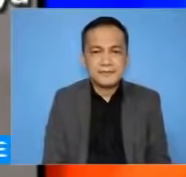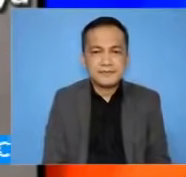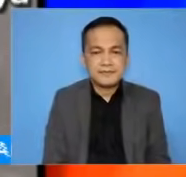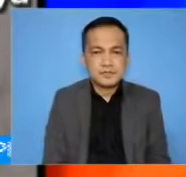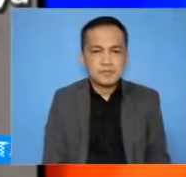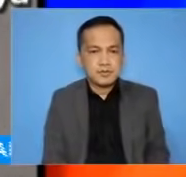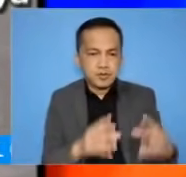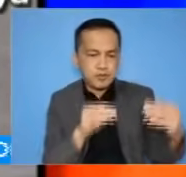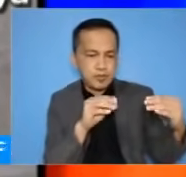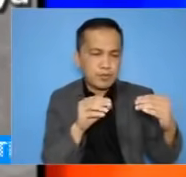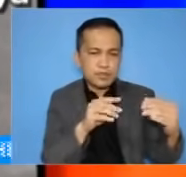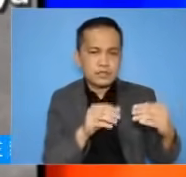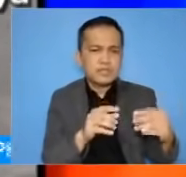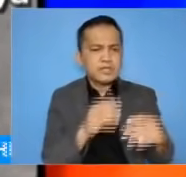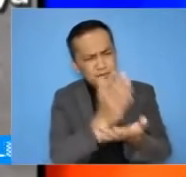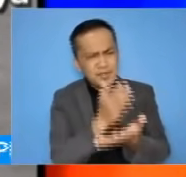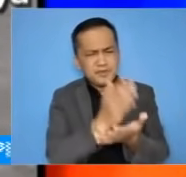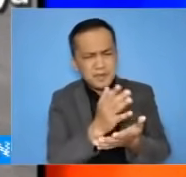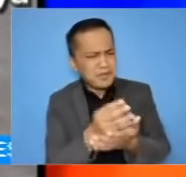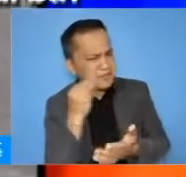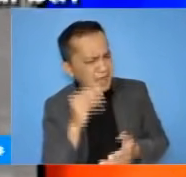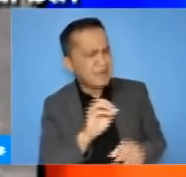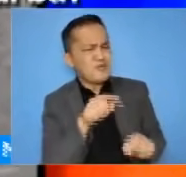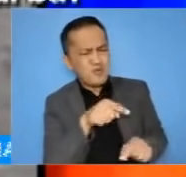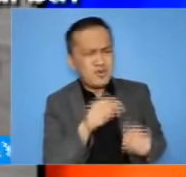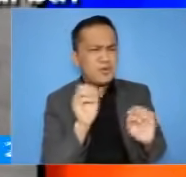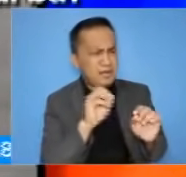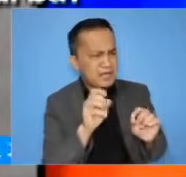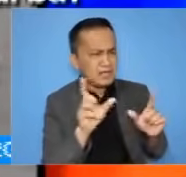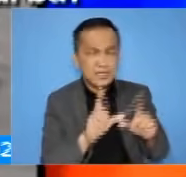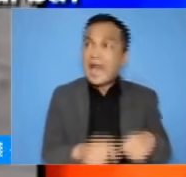Ma'am, wala ka kasing lisensya, ma'am eh.